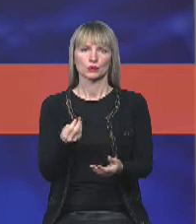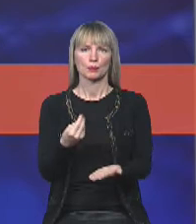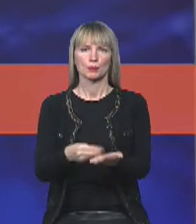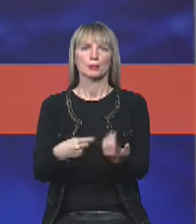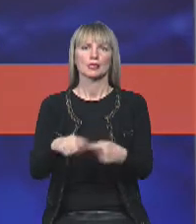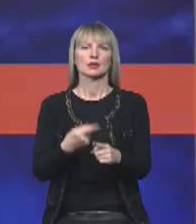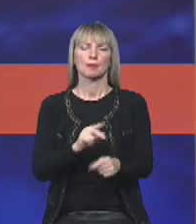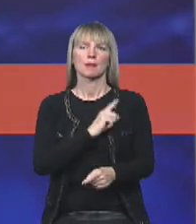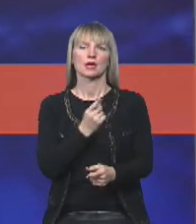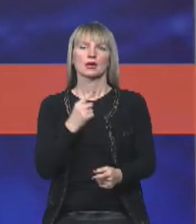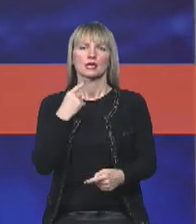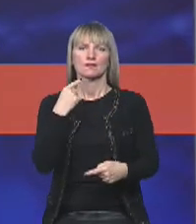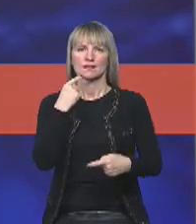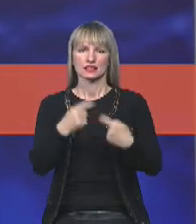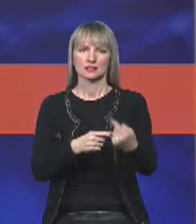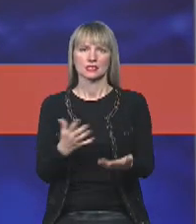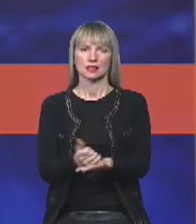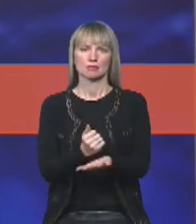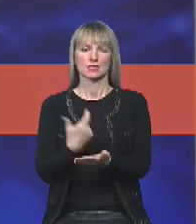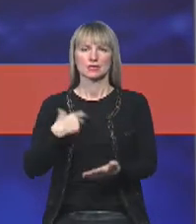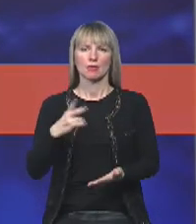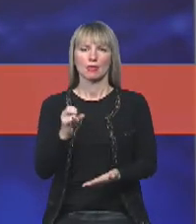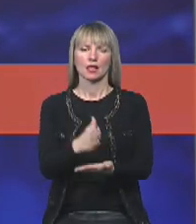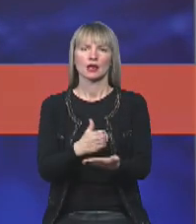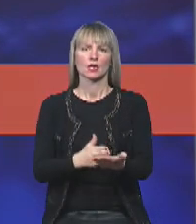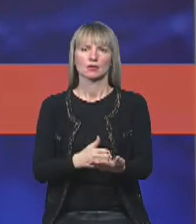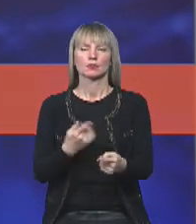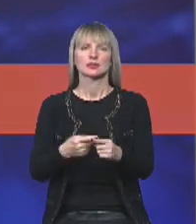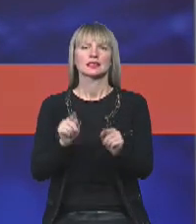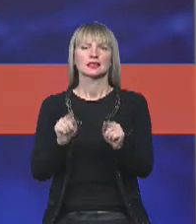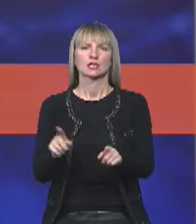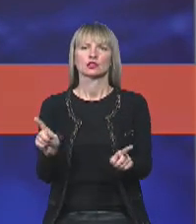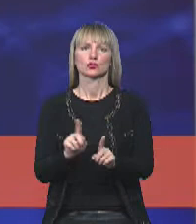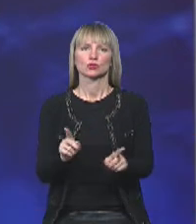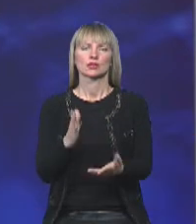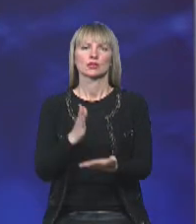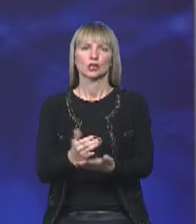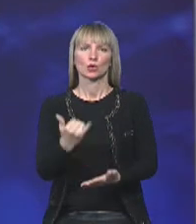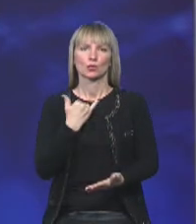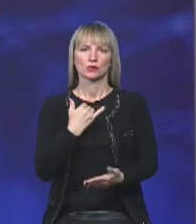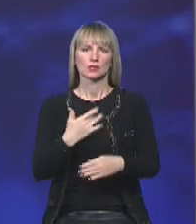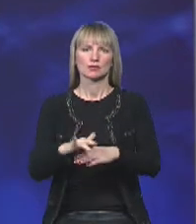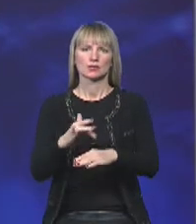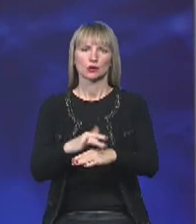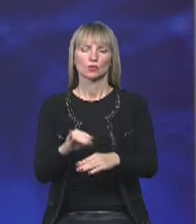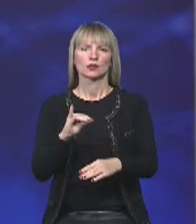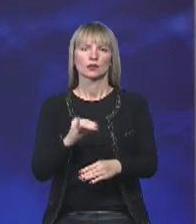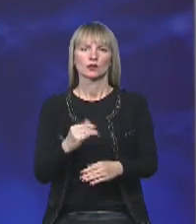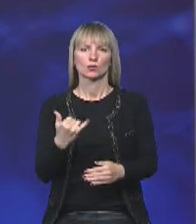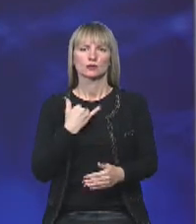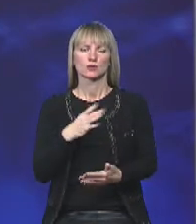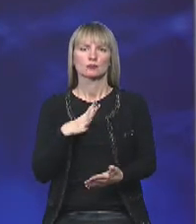майстри, угу, які постійно заробляють собі на хліб. Угу. Тобто це те, що є у нас відходи, і у нас